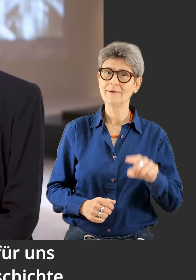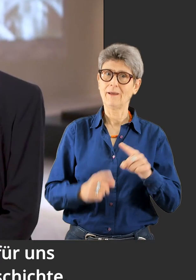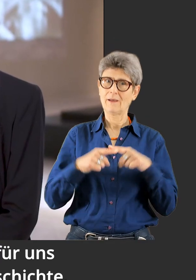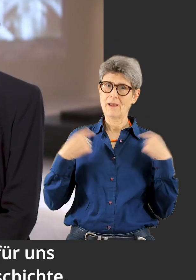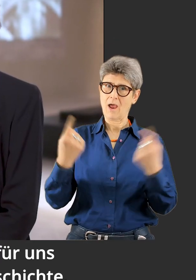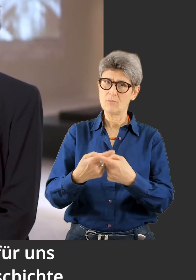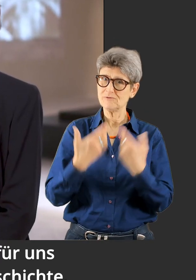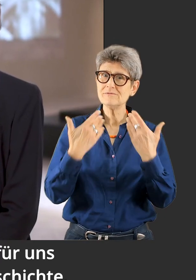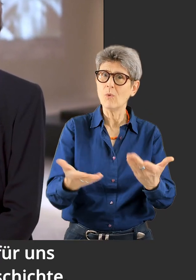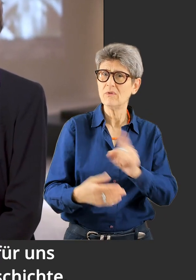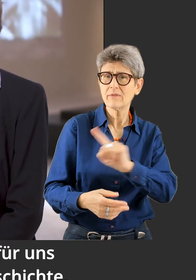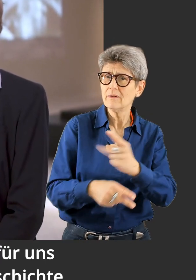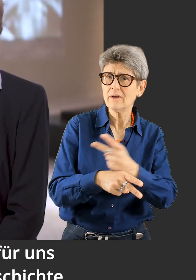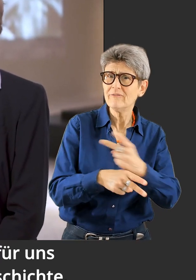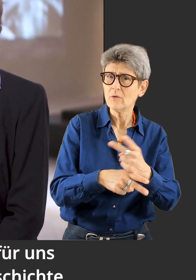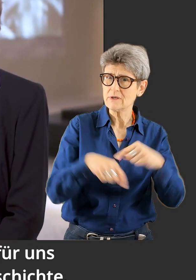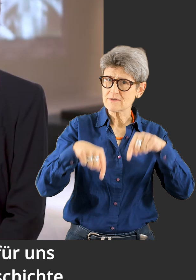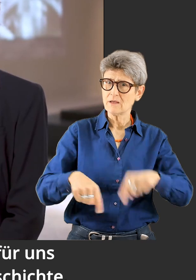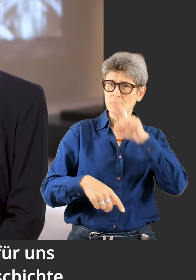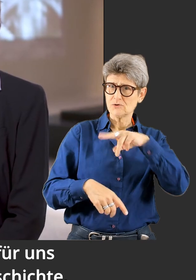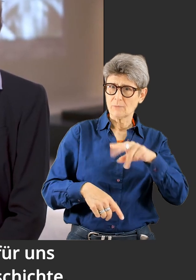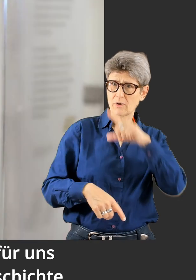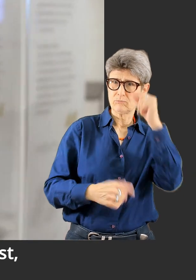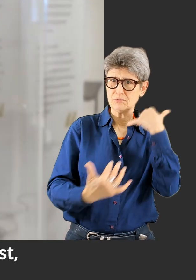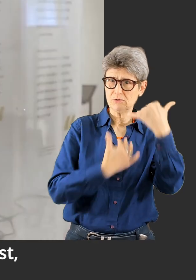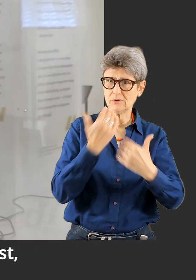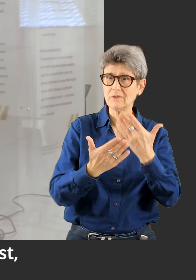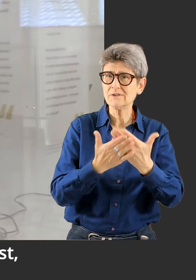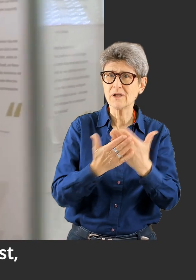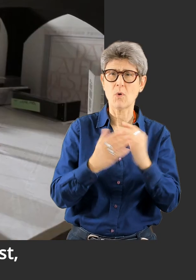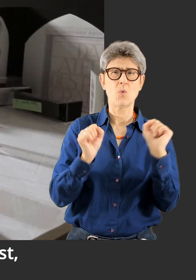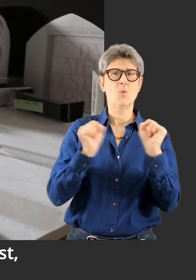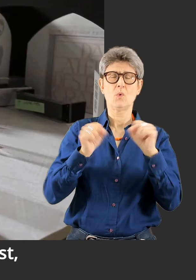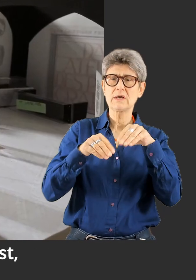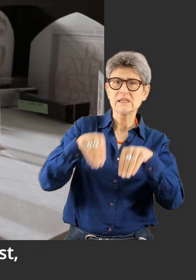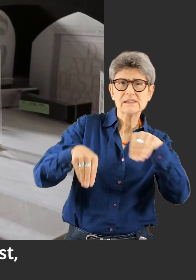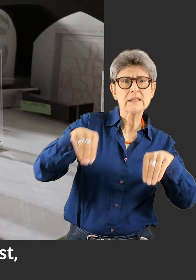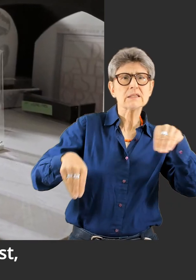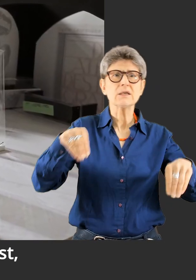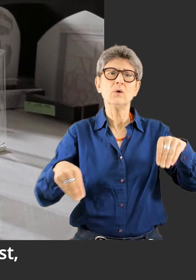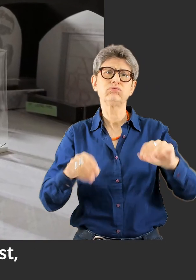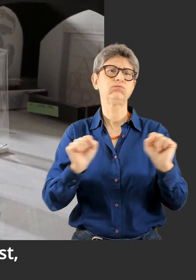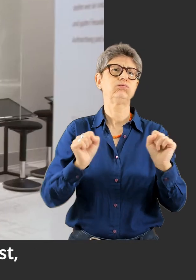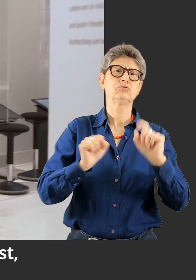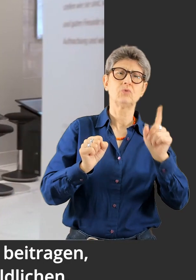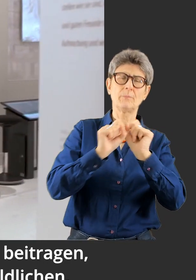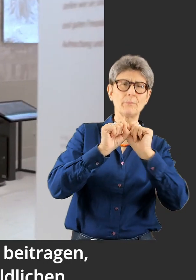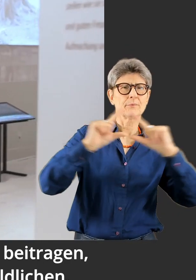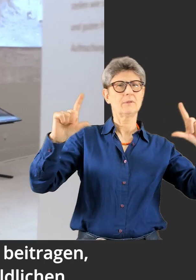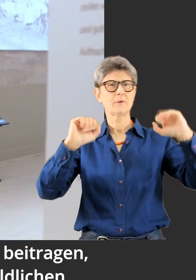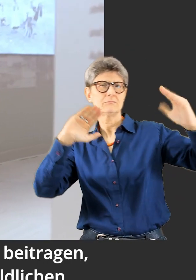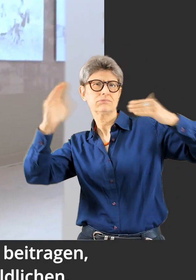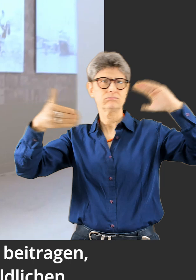Dieser Raum ist sehr ungewöhnlich für uns im Museum für Hamburgische Geschichte, weil er sehr stark inszeniert ist, weil er sehr bildhaft ist. Aber